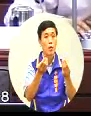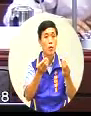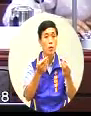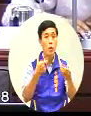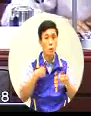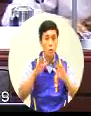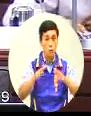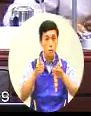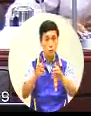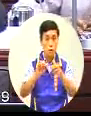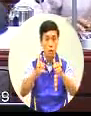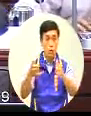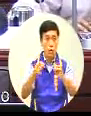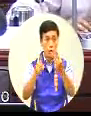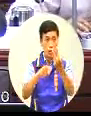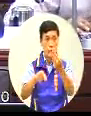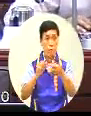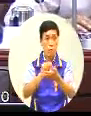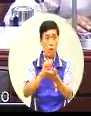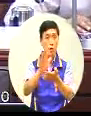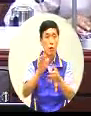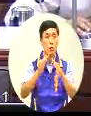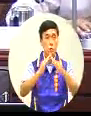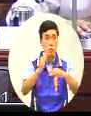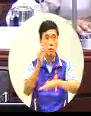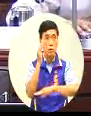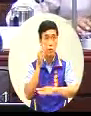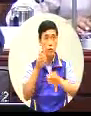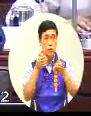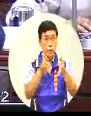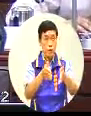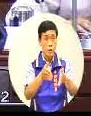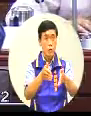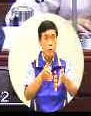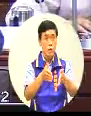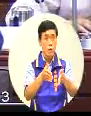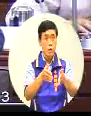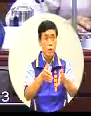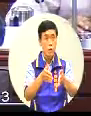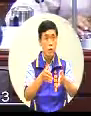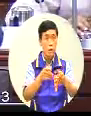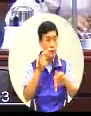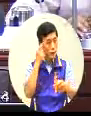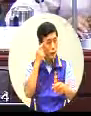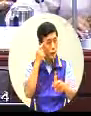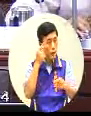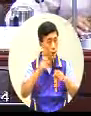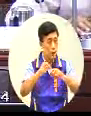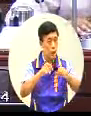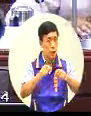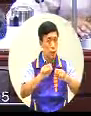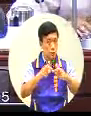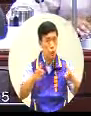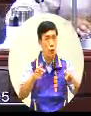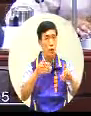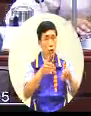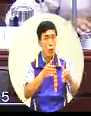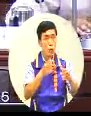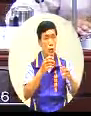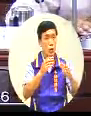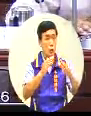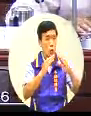告，当市政府当然现在尽量用很多办法把违建，有老的违